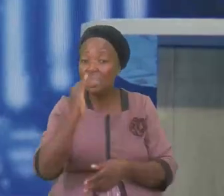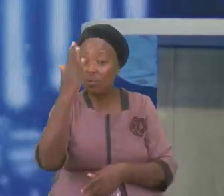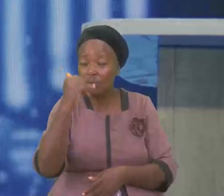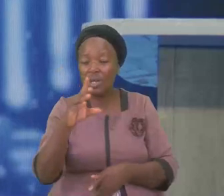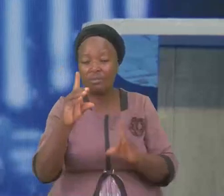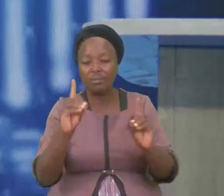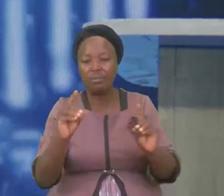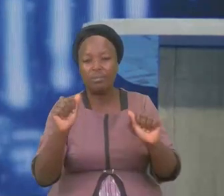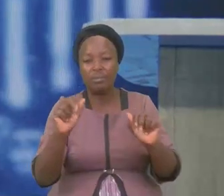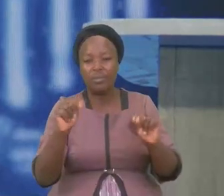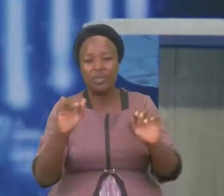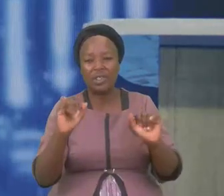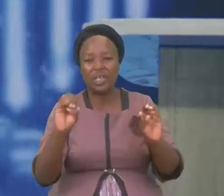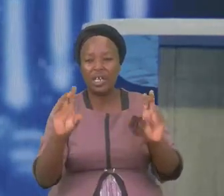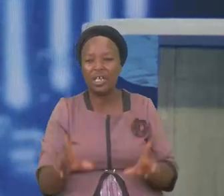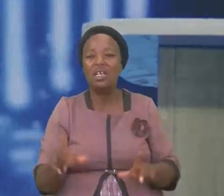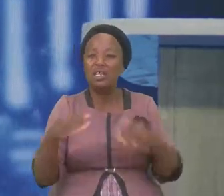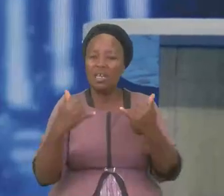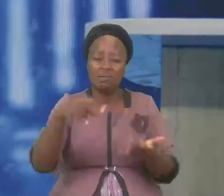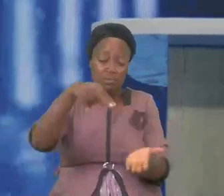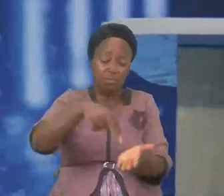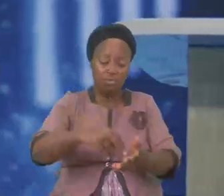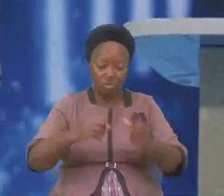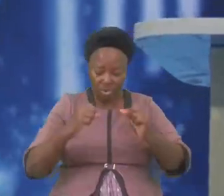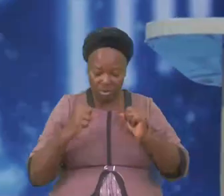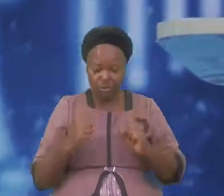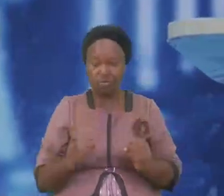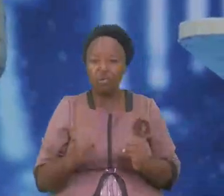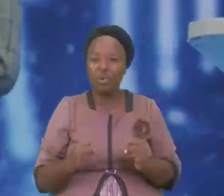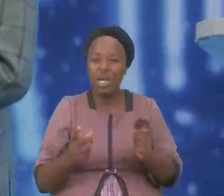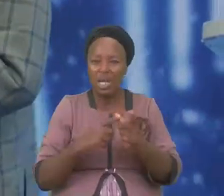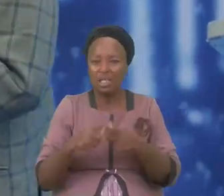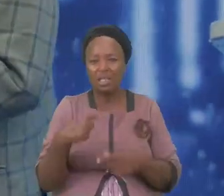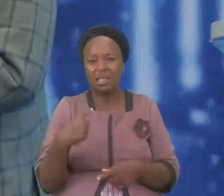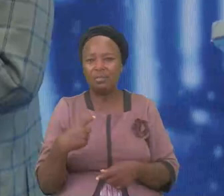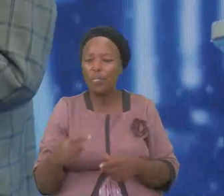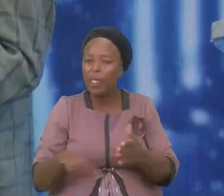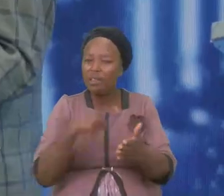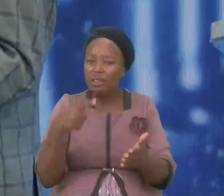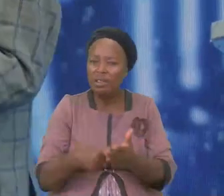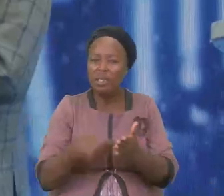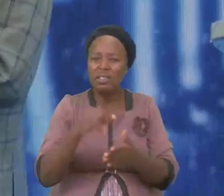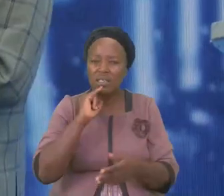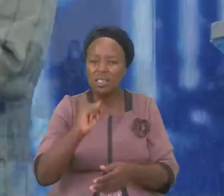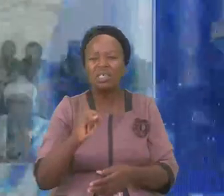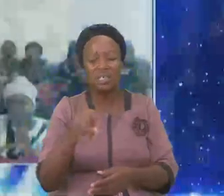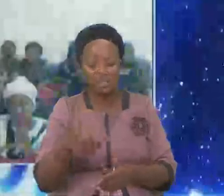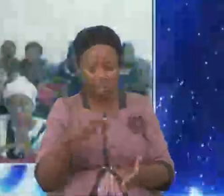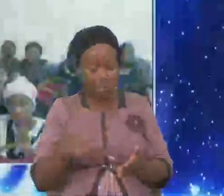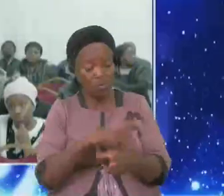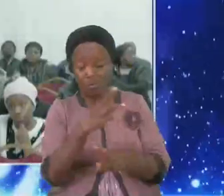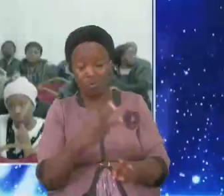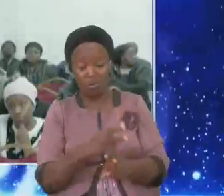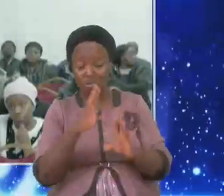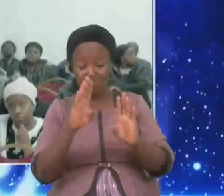des douleurs violentes. C'est pourquoi Daniel a pris sa position et il a dit, ah, ici c'est Babylone. Nous sommes